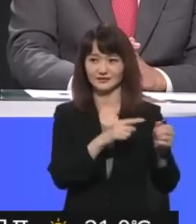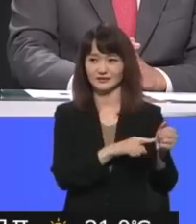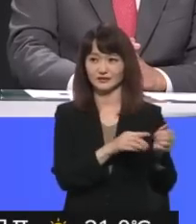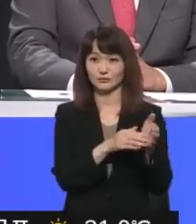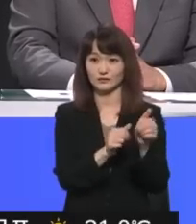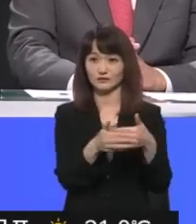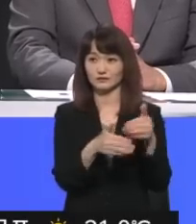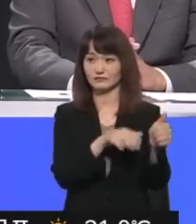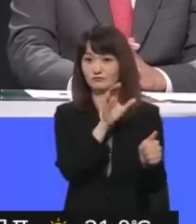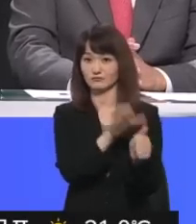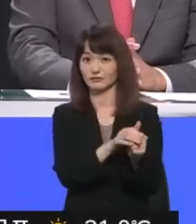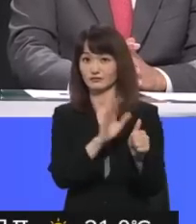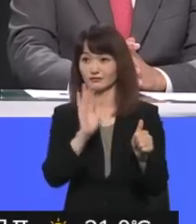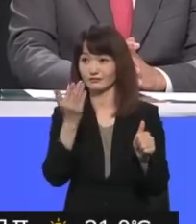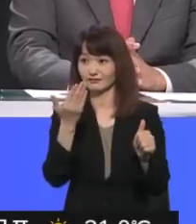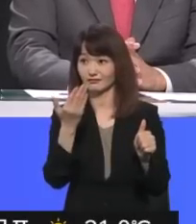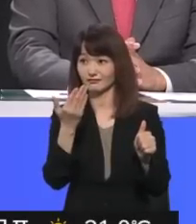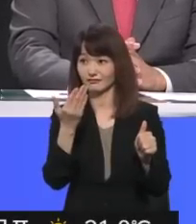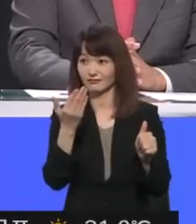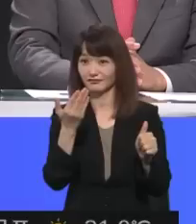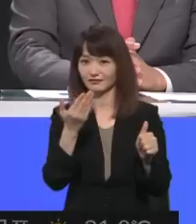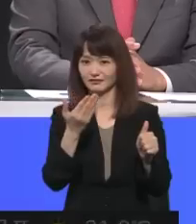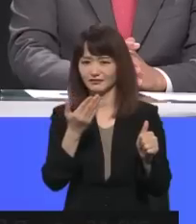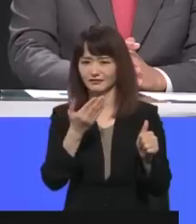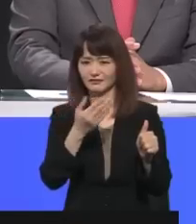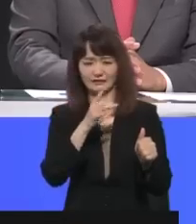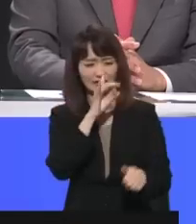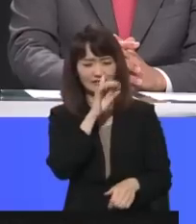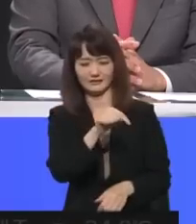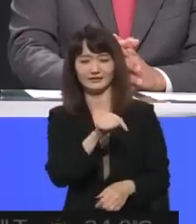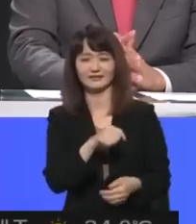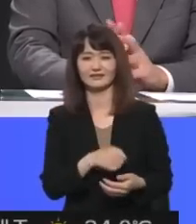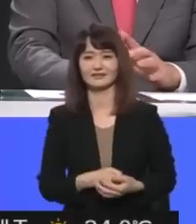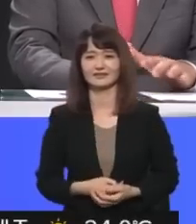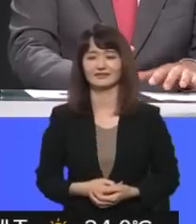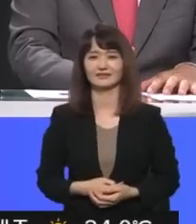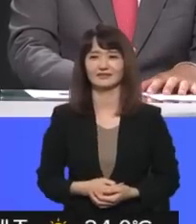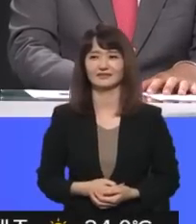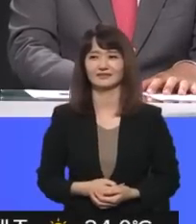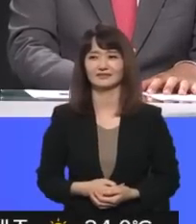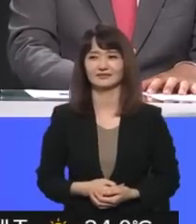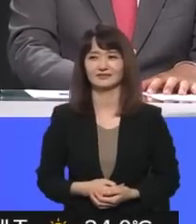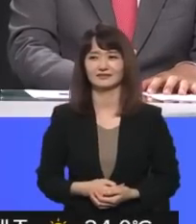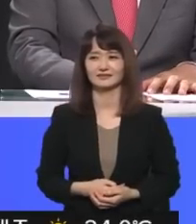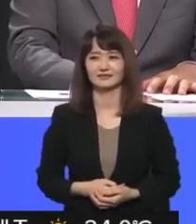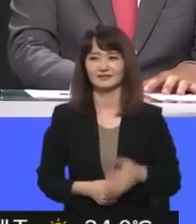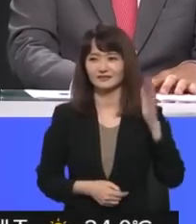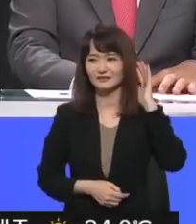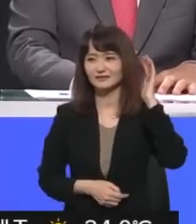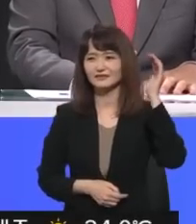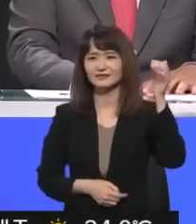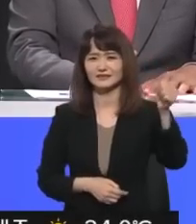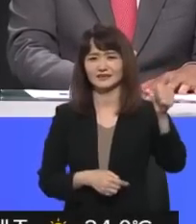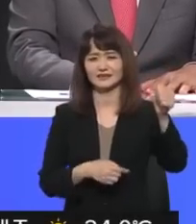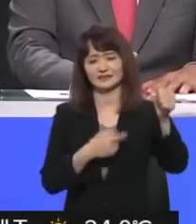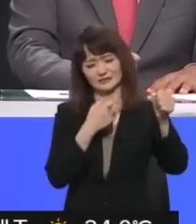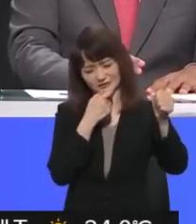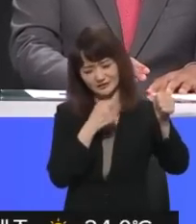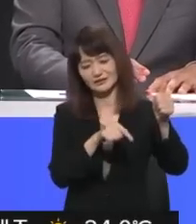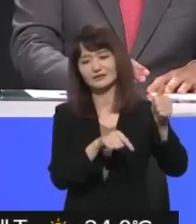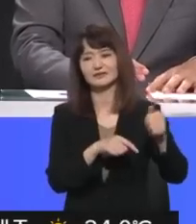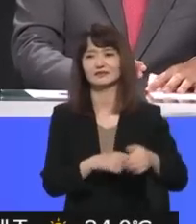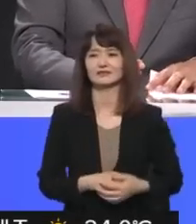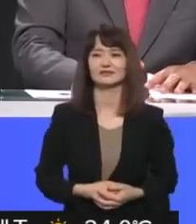됩니다. 라고 주셨습니다. 영모입니다. 예? 영모입니다. 영모인가요? 대통령께서 그런 거 싫어하십니다.